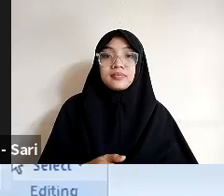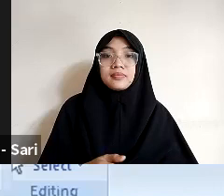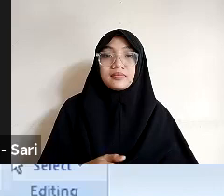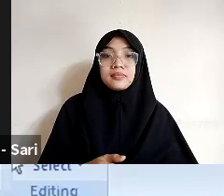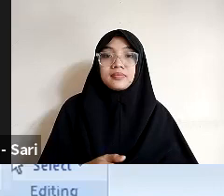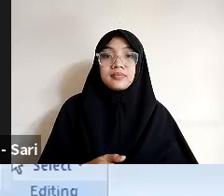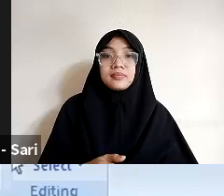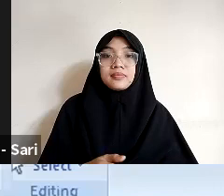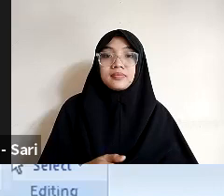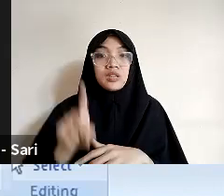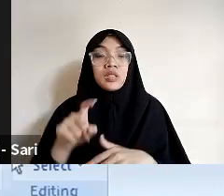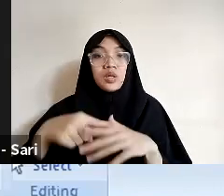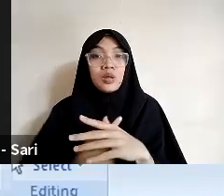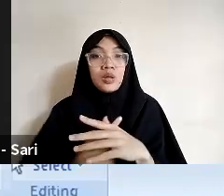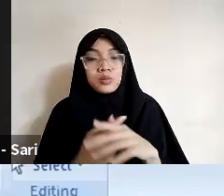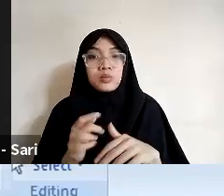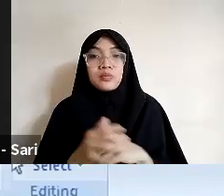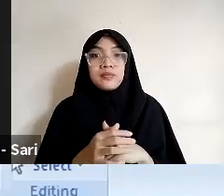melakukan upaya-upaya penanaman